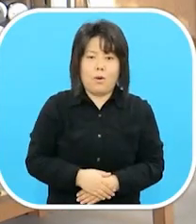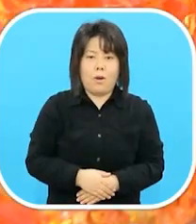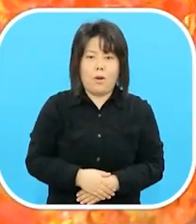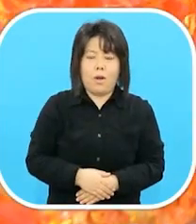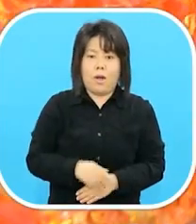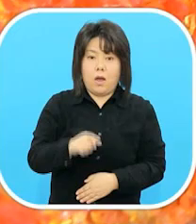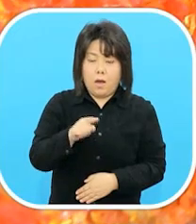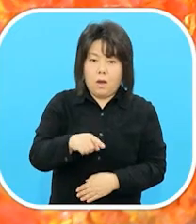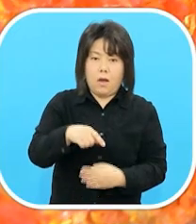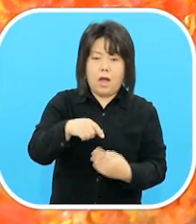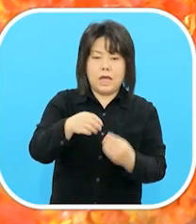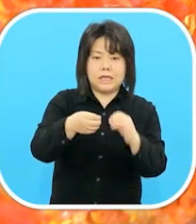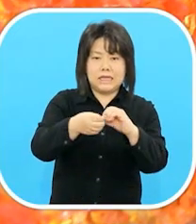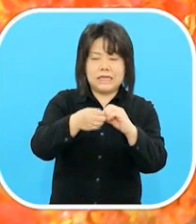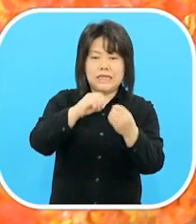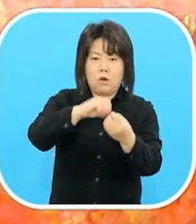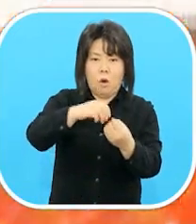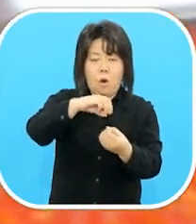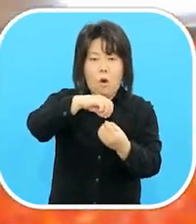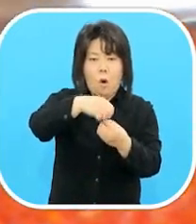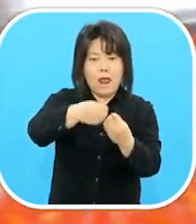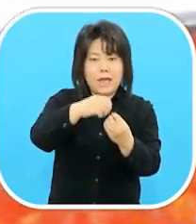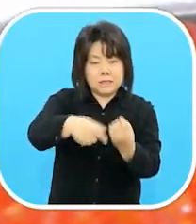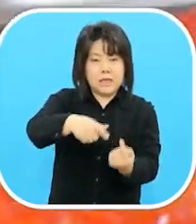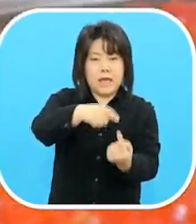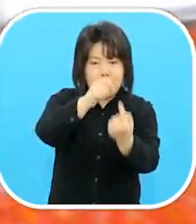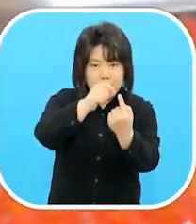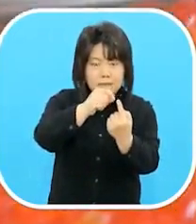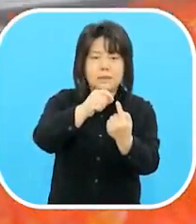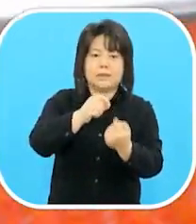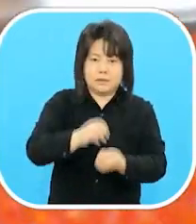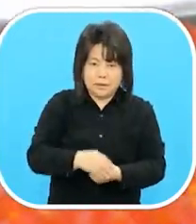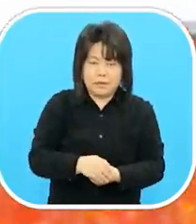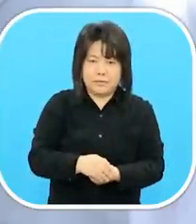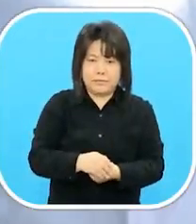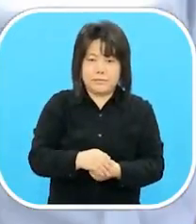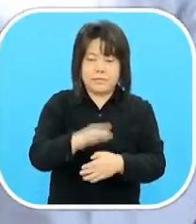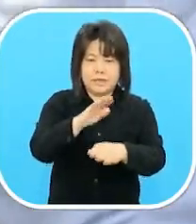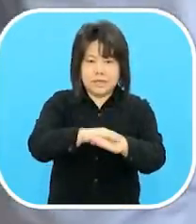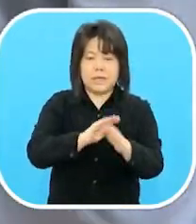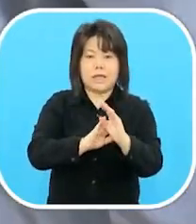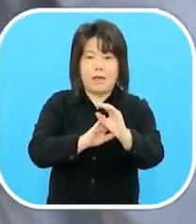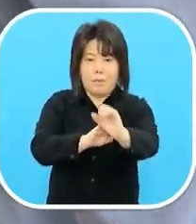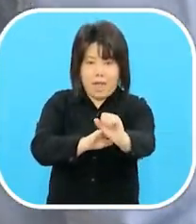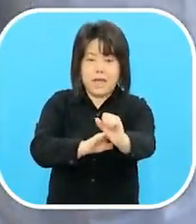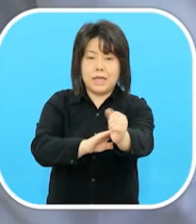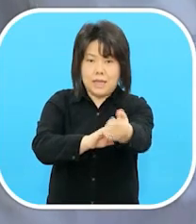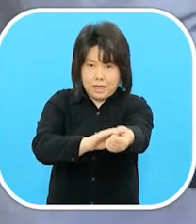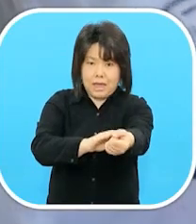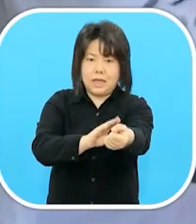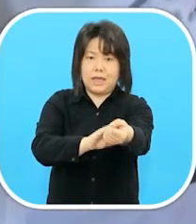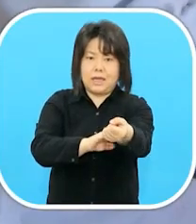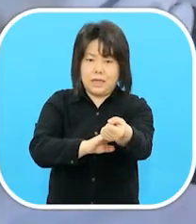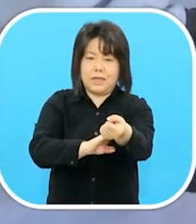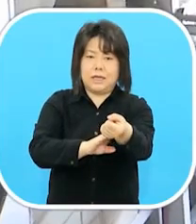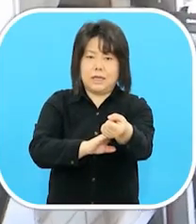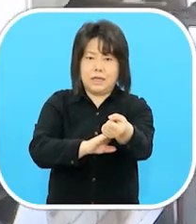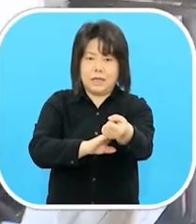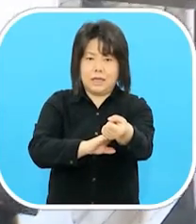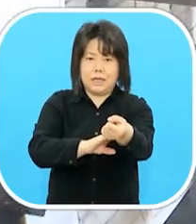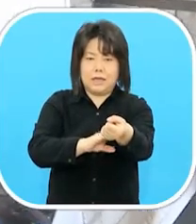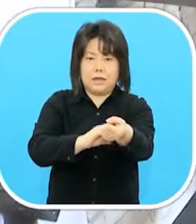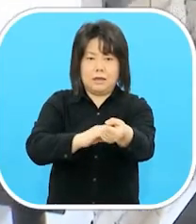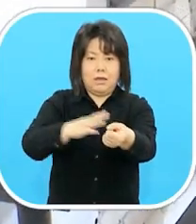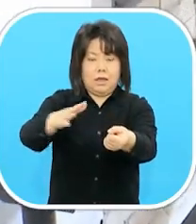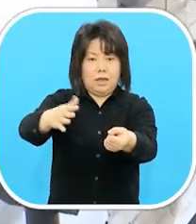こちら選んでもらったオレンジなので、これで色付けをしていきたいと思います。左手前の方にしてもらって、 はい、左手前、はい、 行ってきましょう。 熱